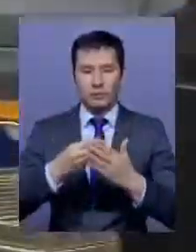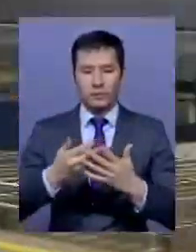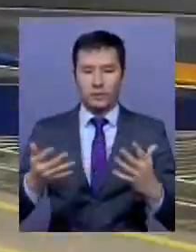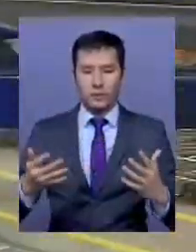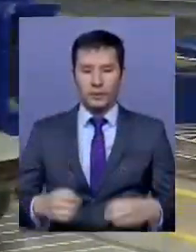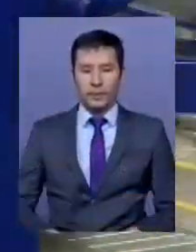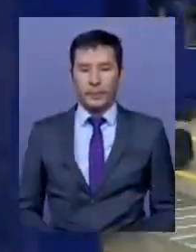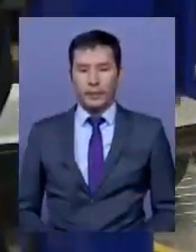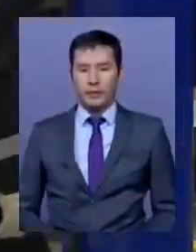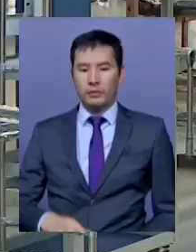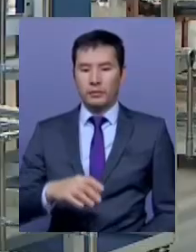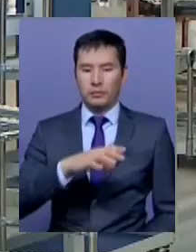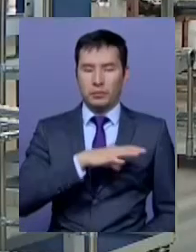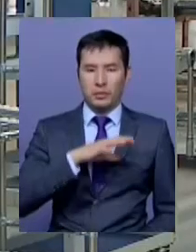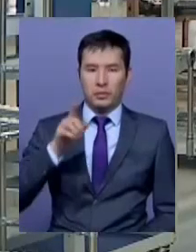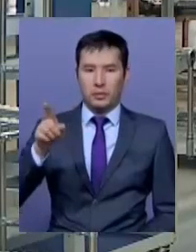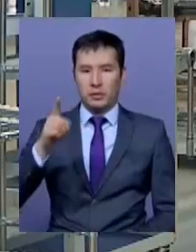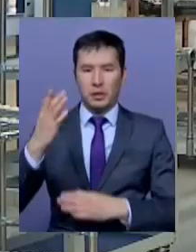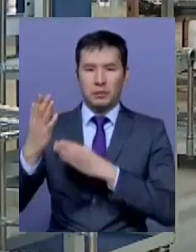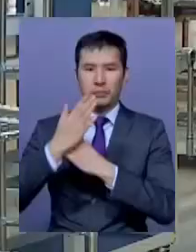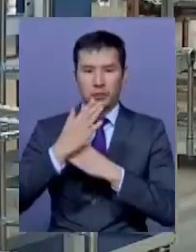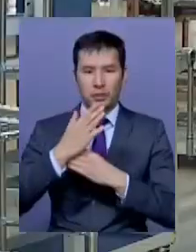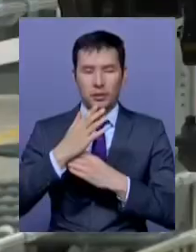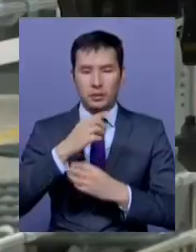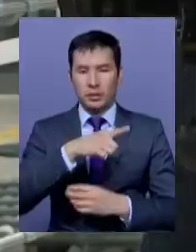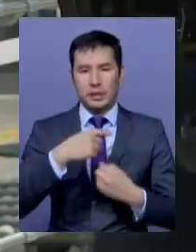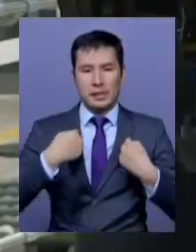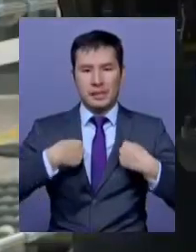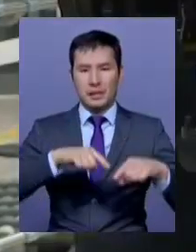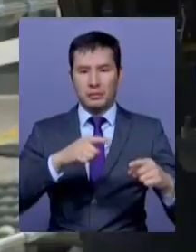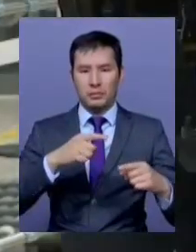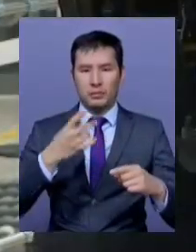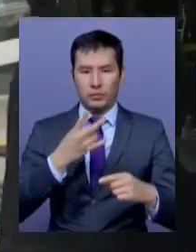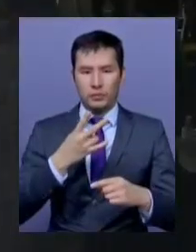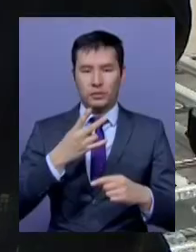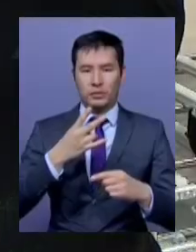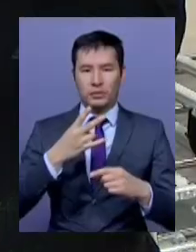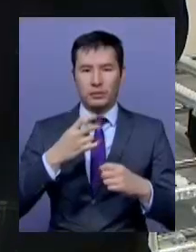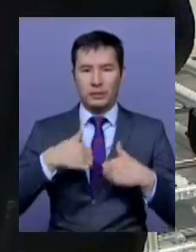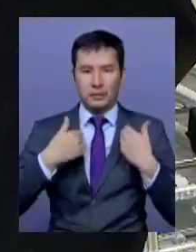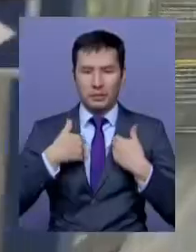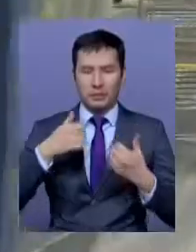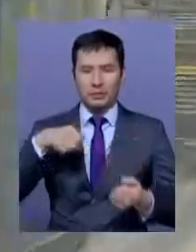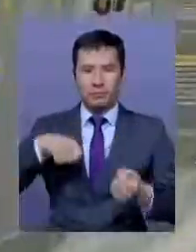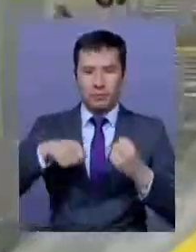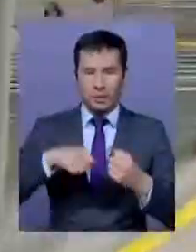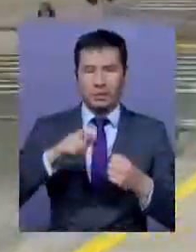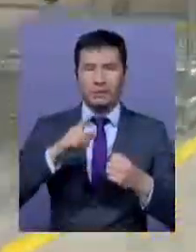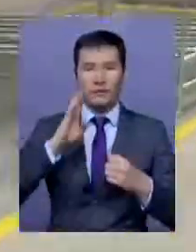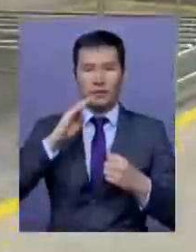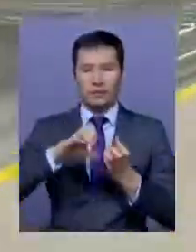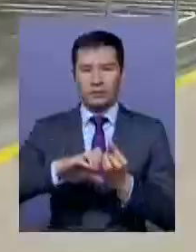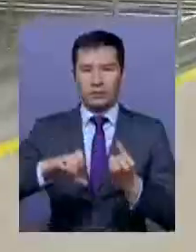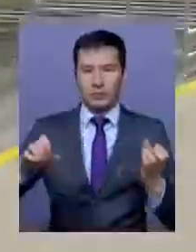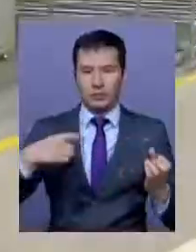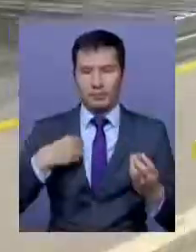көктемде қаланған зауыт қазанның 15-сінде толықтай іске қосылмақ. Пайдалануға берілгеннен кейін бірінші кезеңде жылына 30 мың, екінші кезеңде